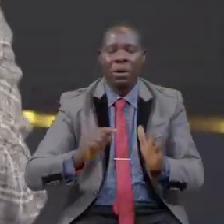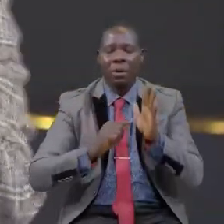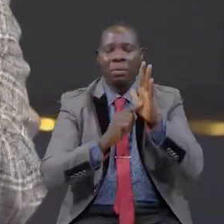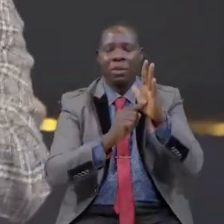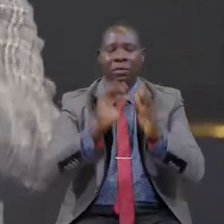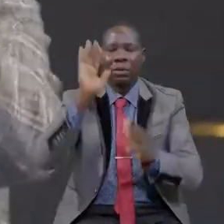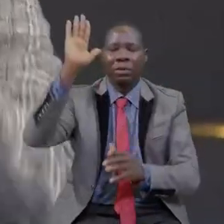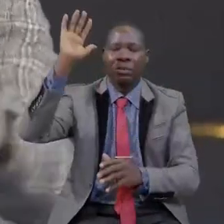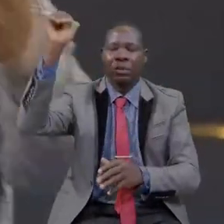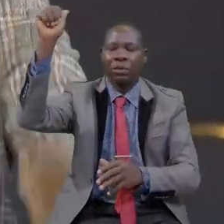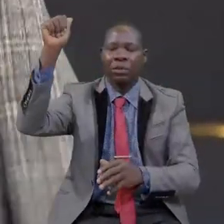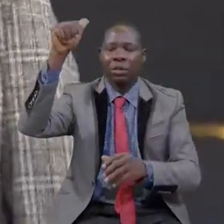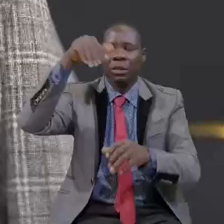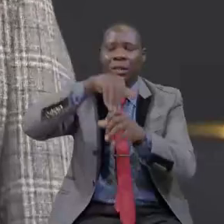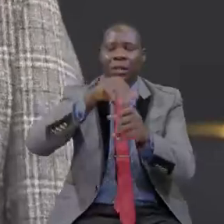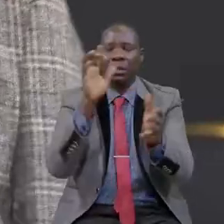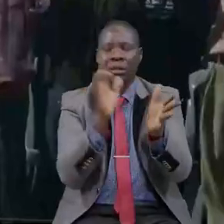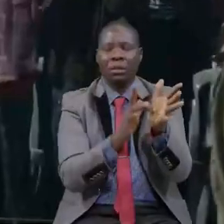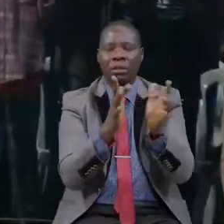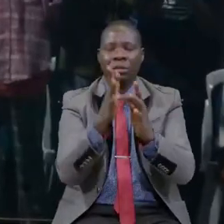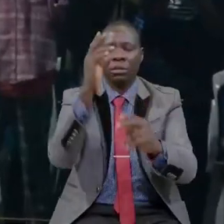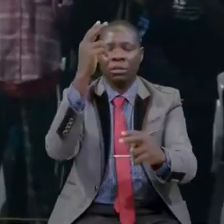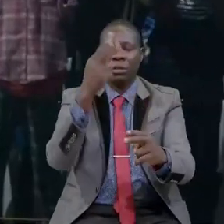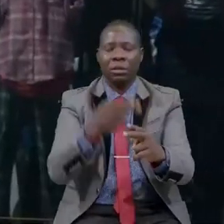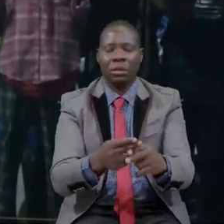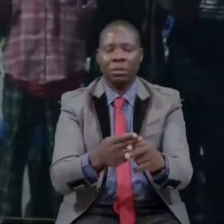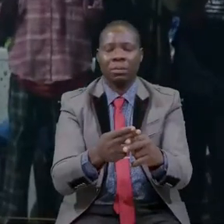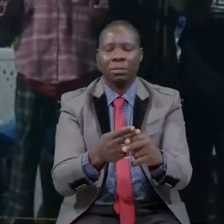manifeste-toi au nom de Jésus